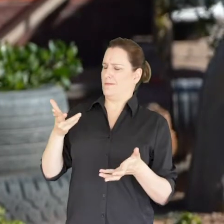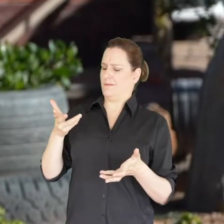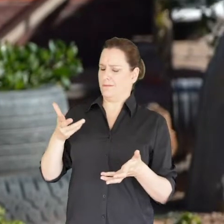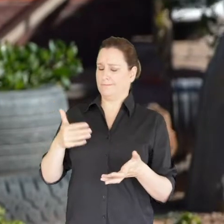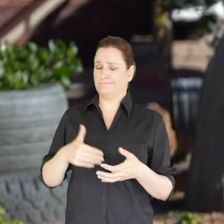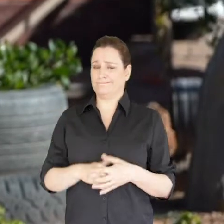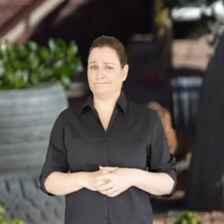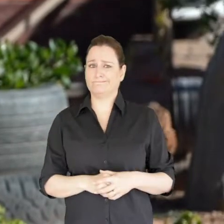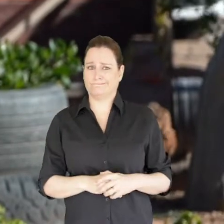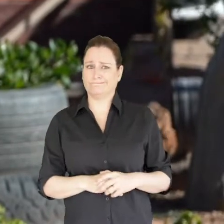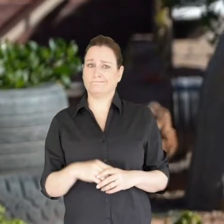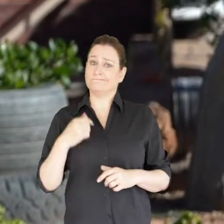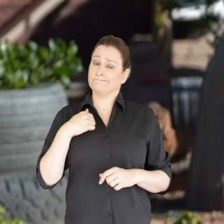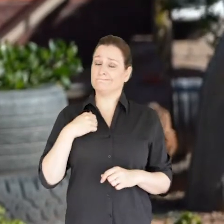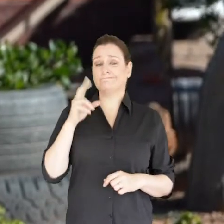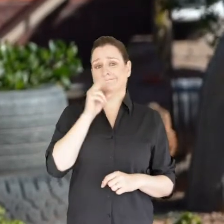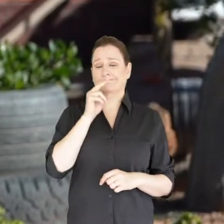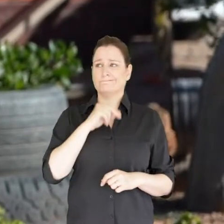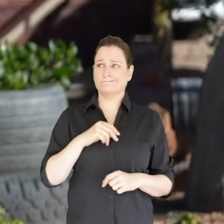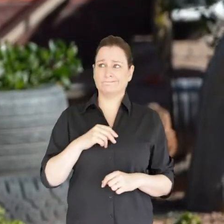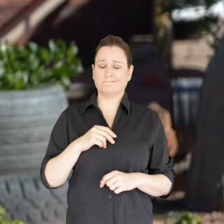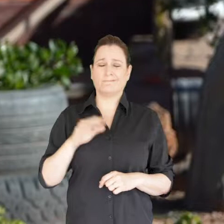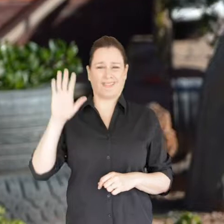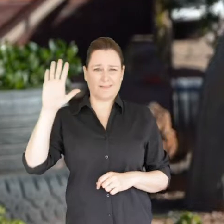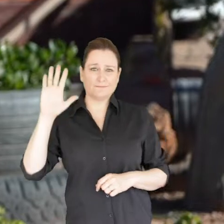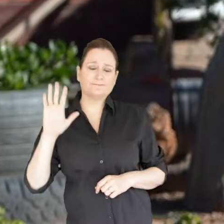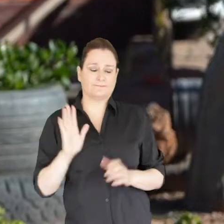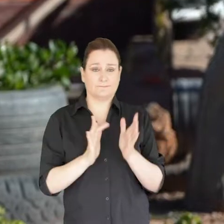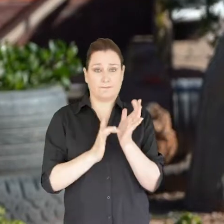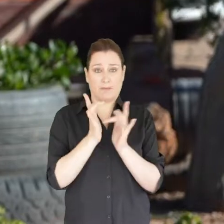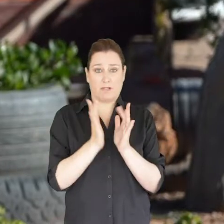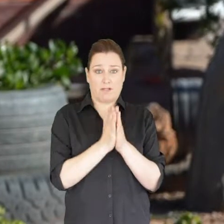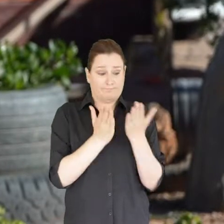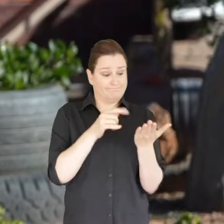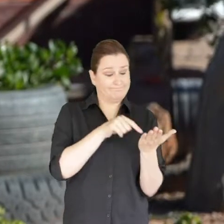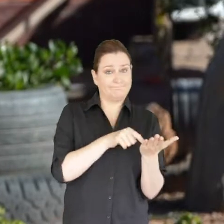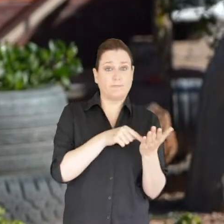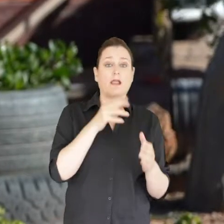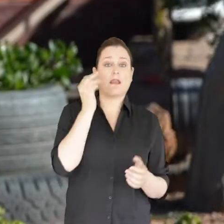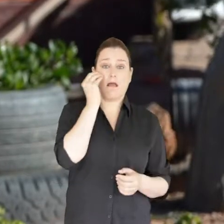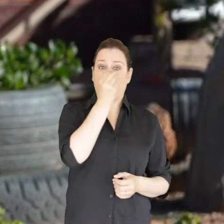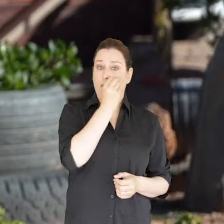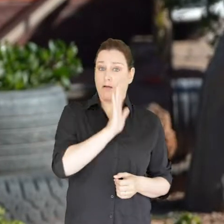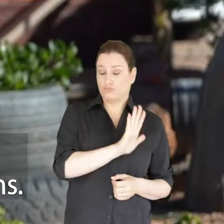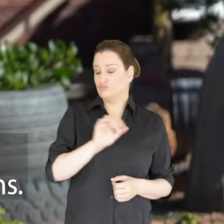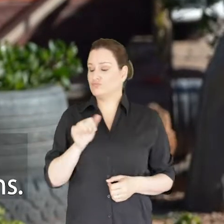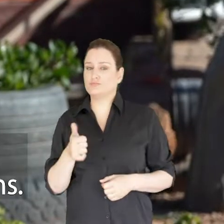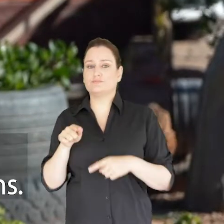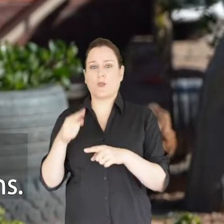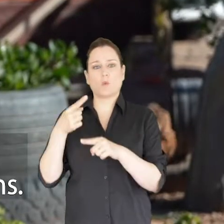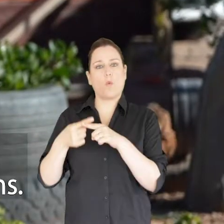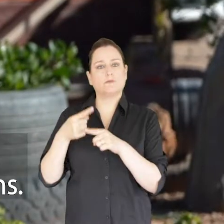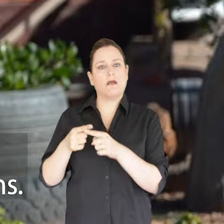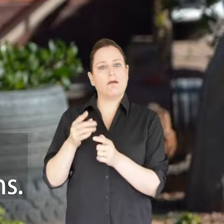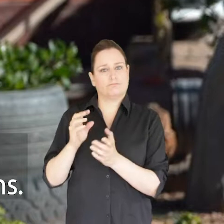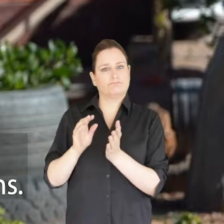Ja. Het ek maar so met die Nama Bijbel, die Kosse Bijbel, naast mekaar neergelegd. Ek moet nou